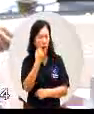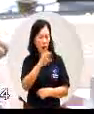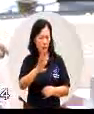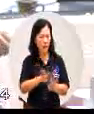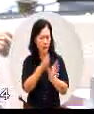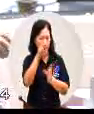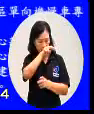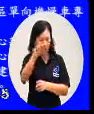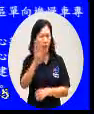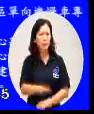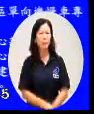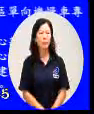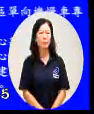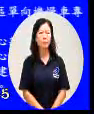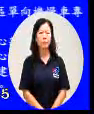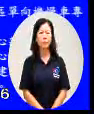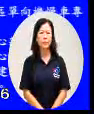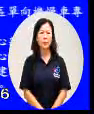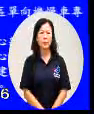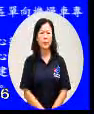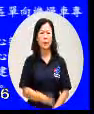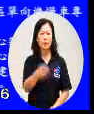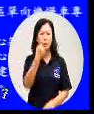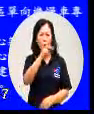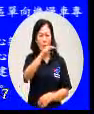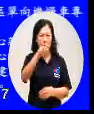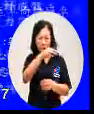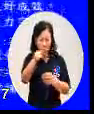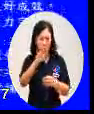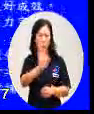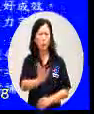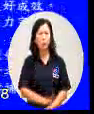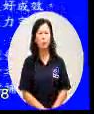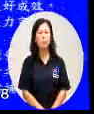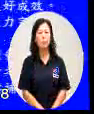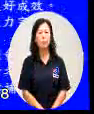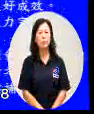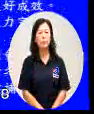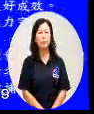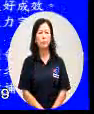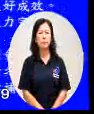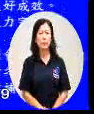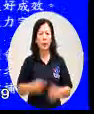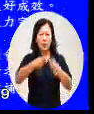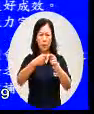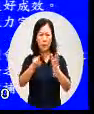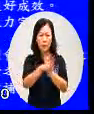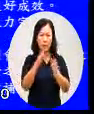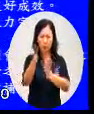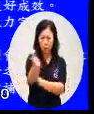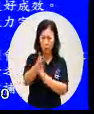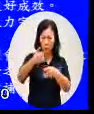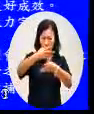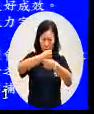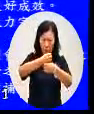先。市政总执行内容纲要，不要跟这个不用练了、下一个，第一个右昌